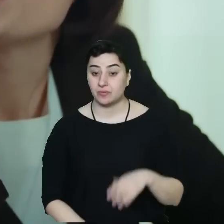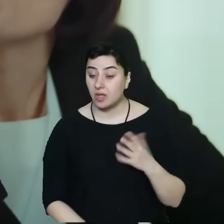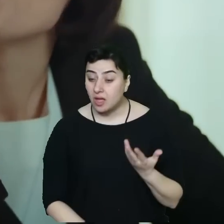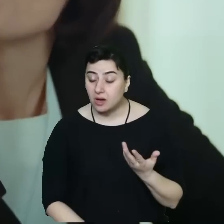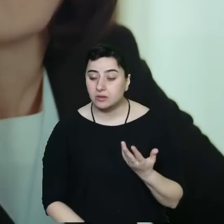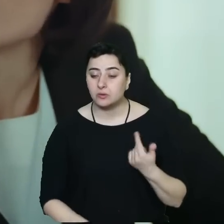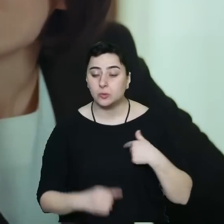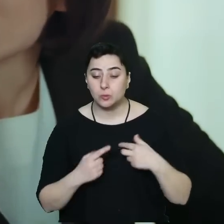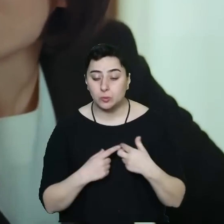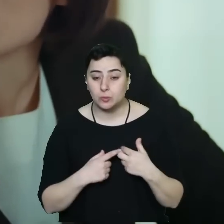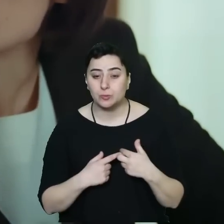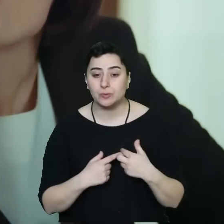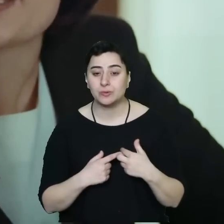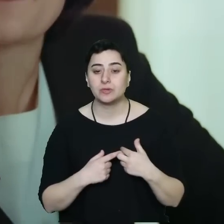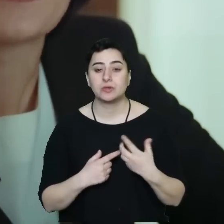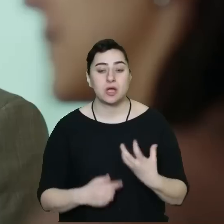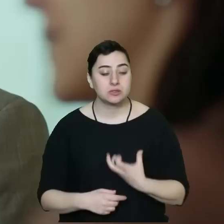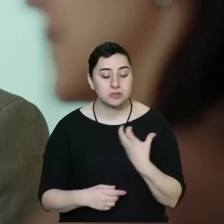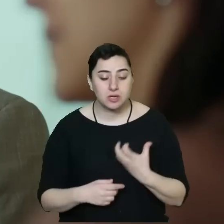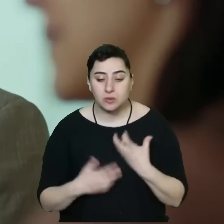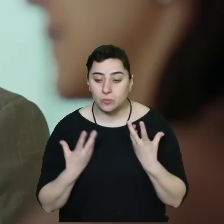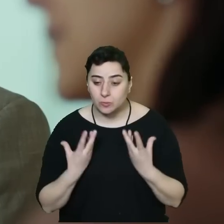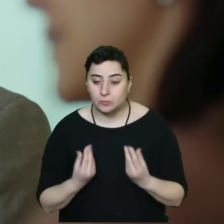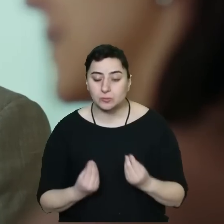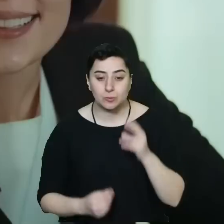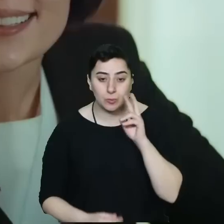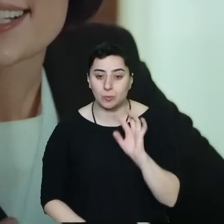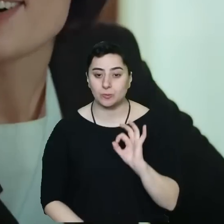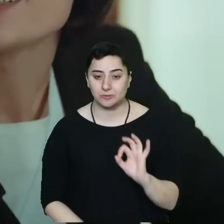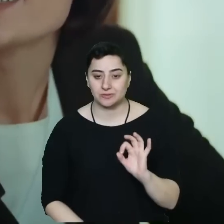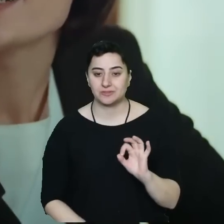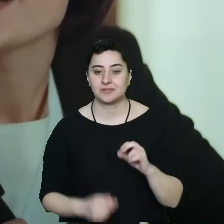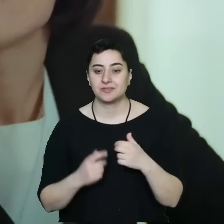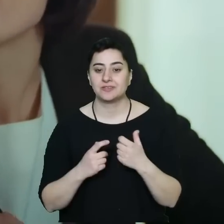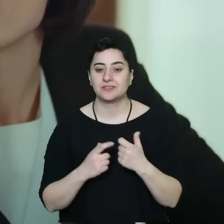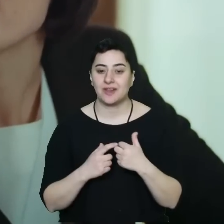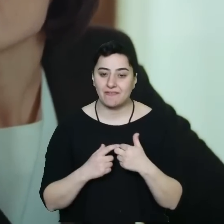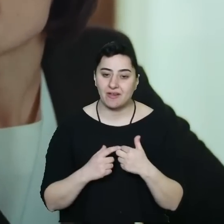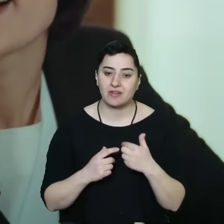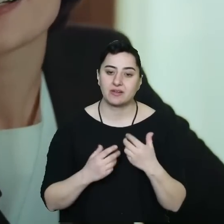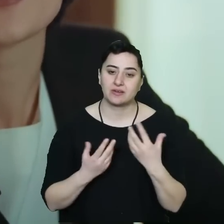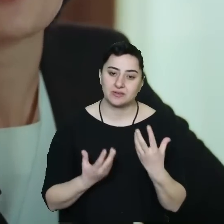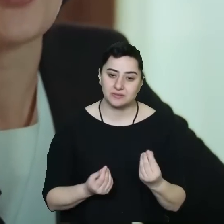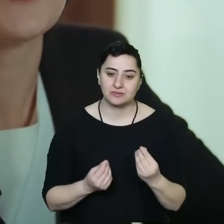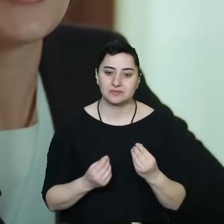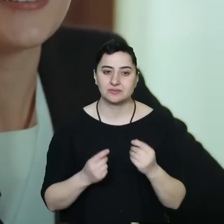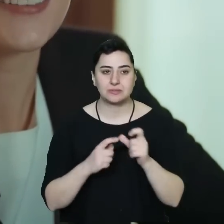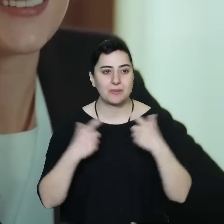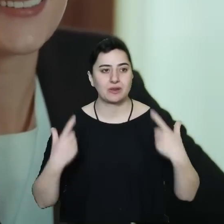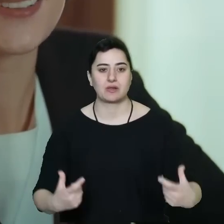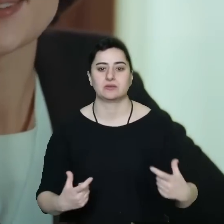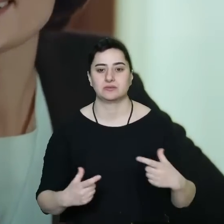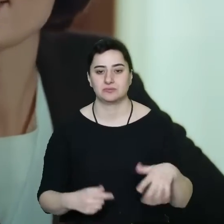Eğer ruhumun revanından görürsem ben Dilara'yı, revanına reva ede Semerkand